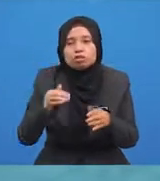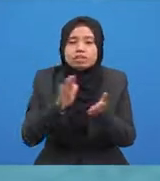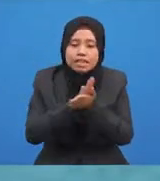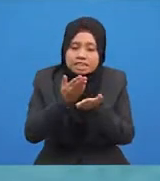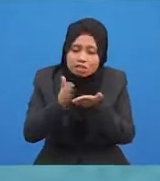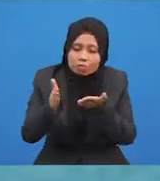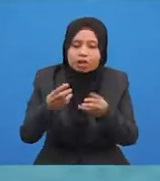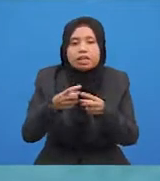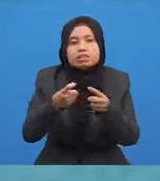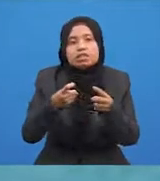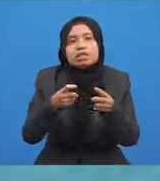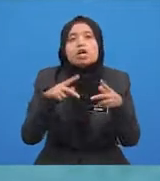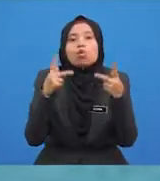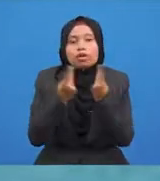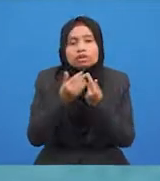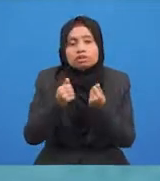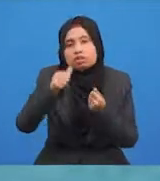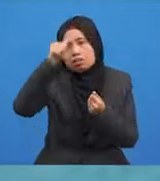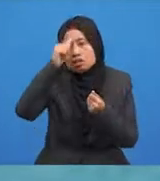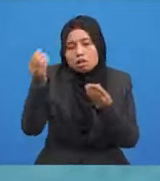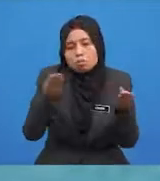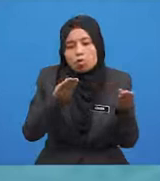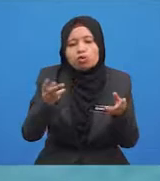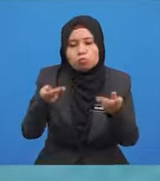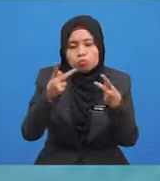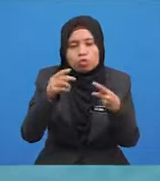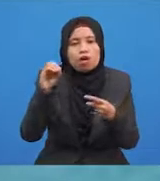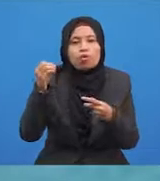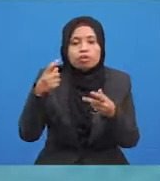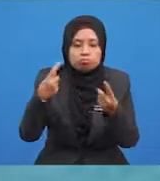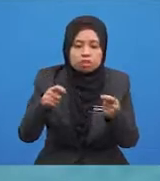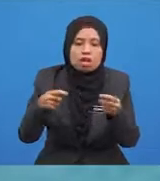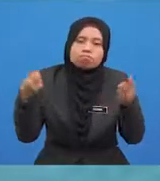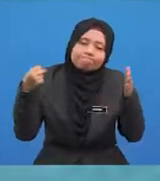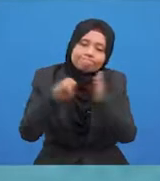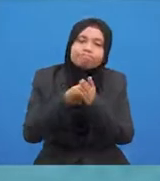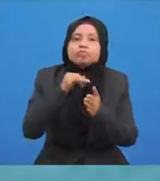keluarganya. Ayah membawa pulang Oren setelah terlanggar ibunya.